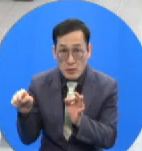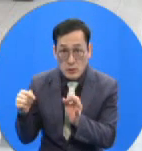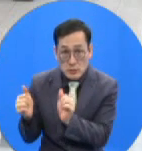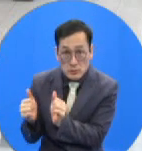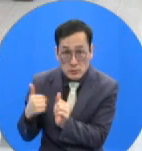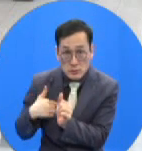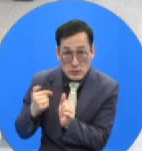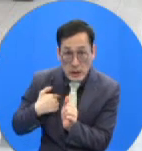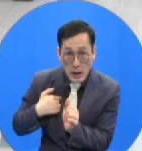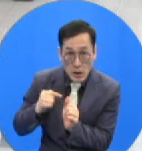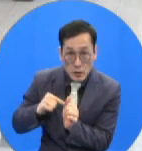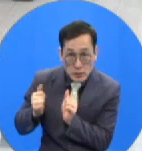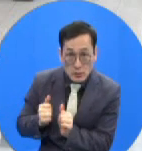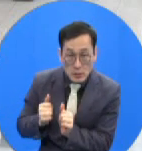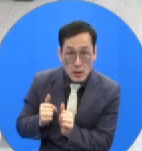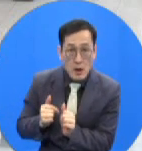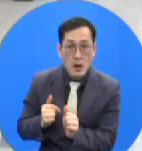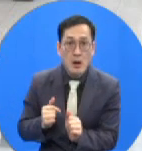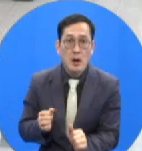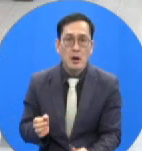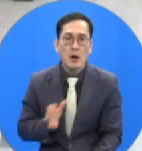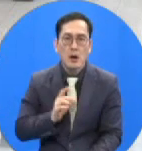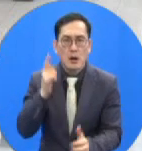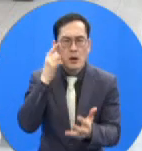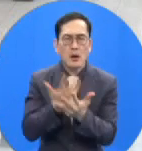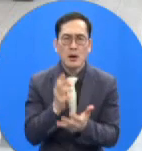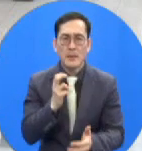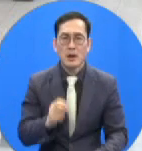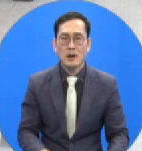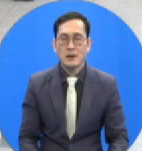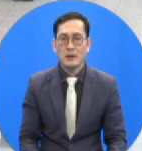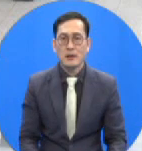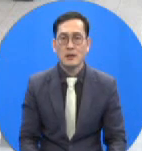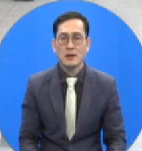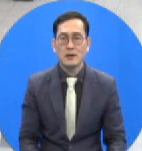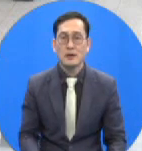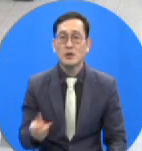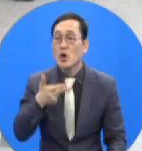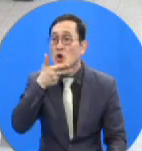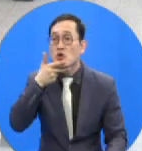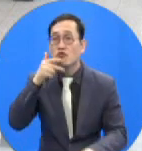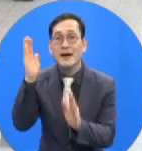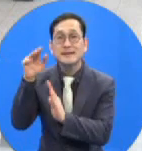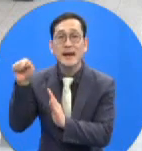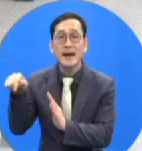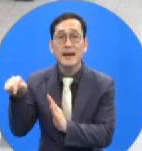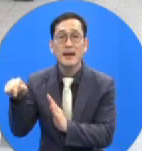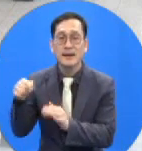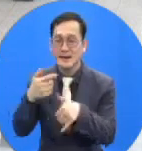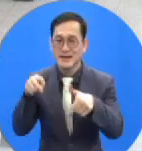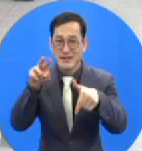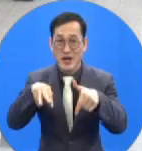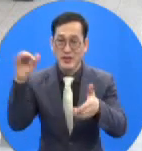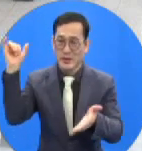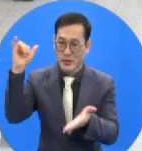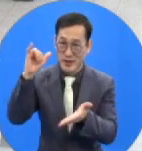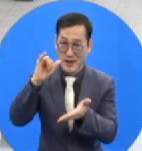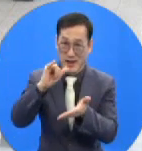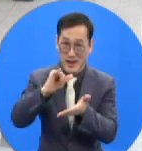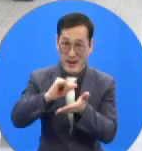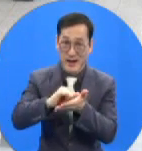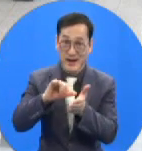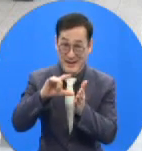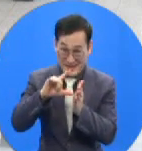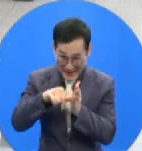그런데 이런 사례가 또 있어요. 이딴 해열제 복용 무사 통과. 영국 유학생 B씨, 20대인데 인천공항 도착정